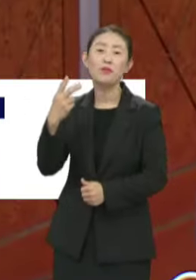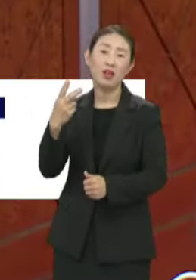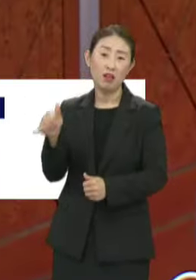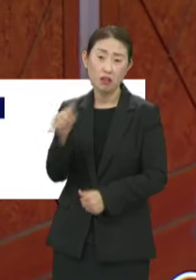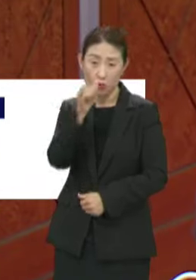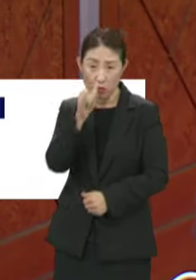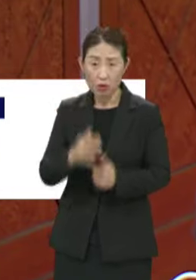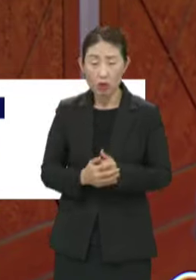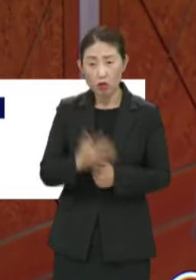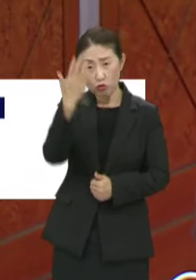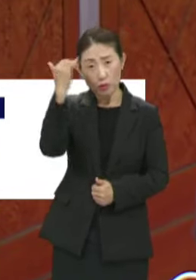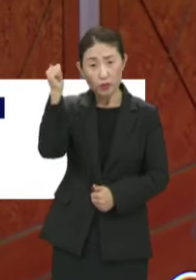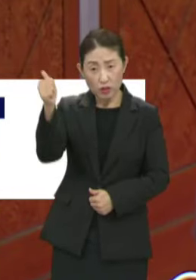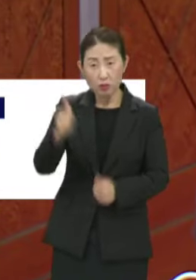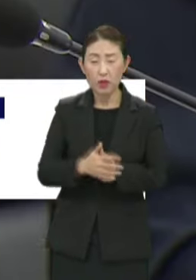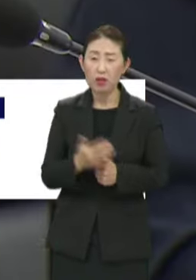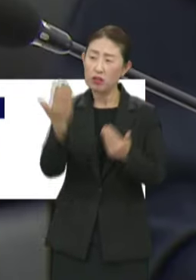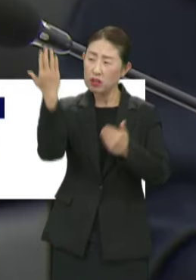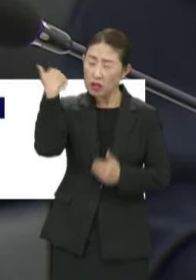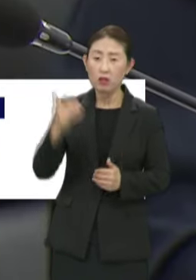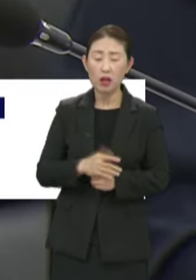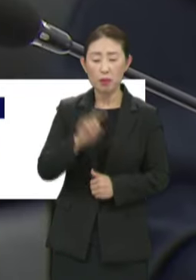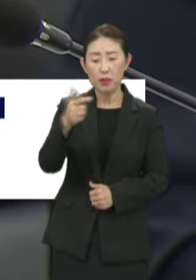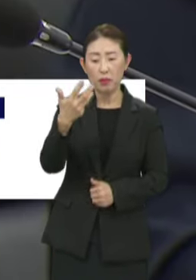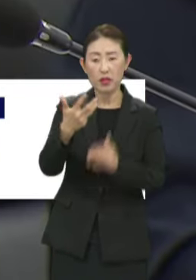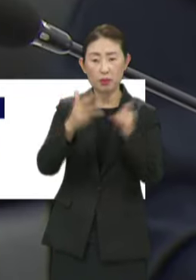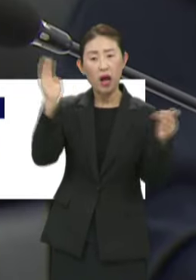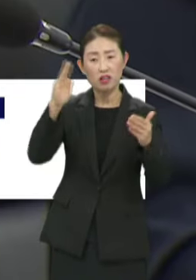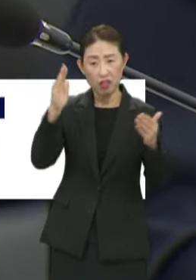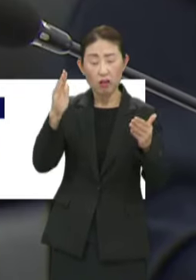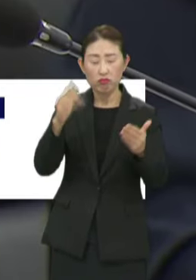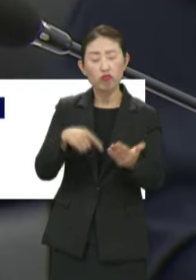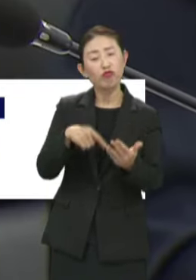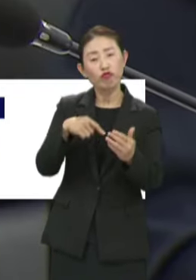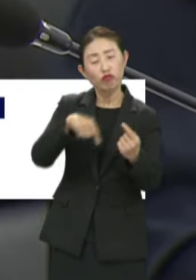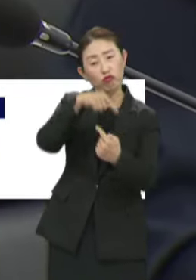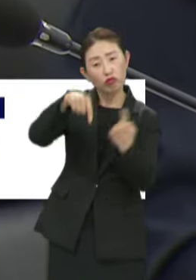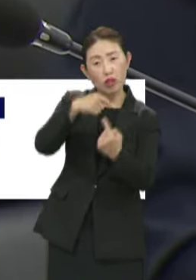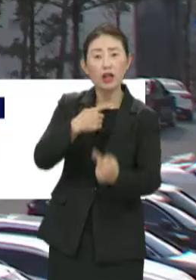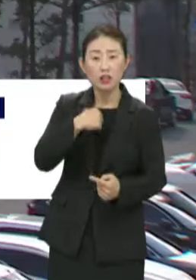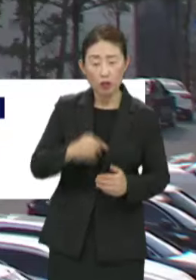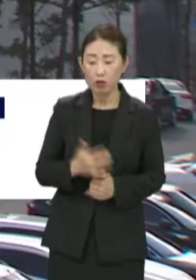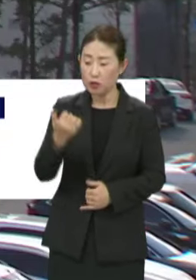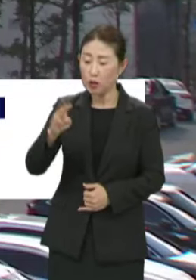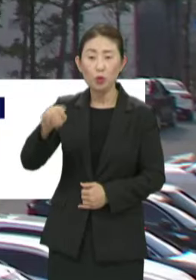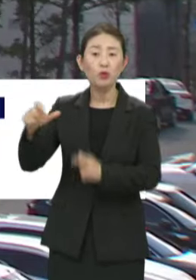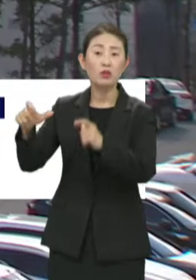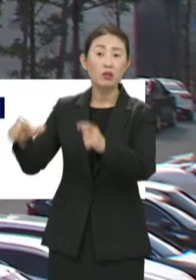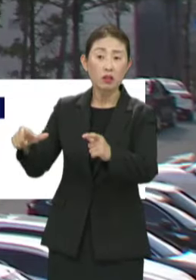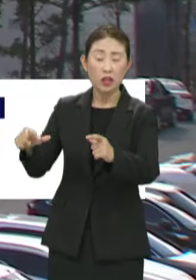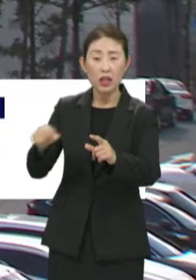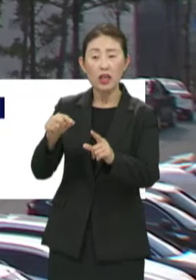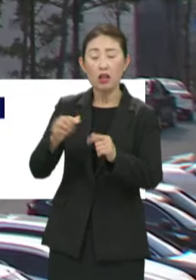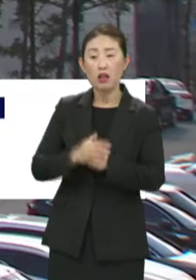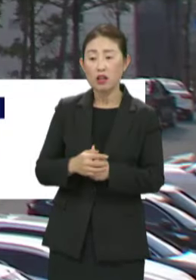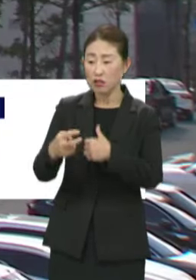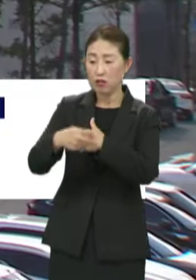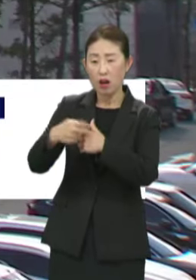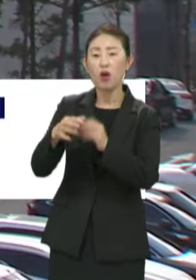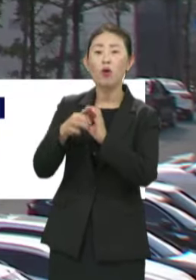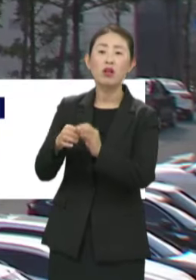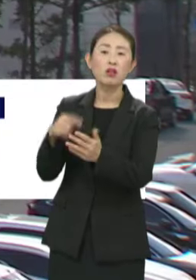총장은 과거 입학 정원을 180명까지 운영했던 경험이 있고 세종 캠퍼스의 의대 기능을 일부 옮겨